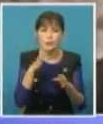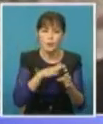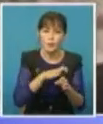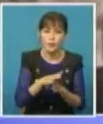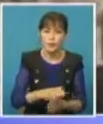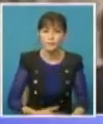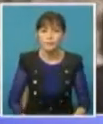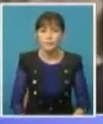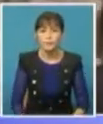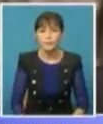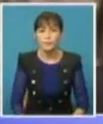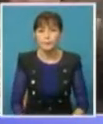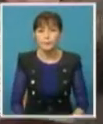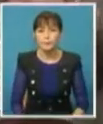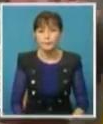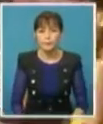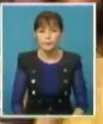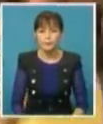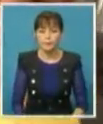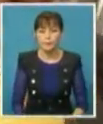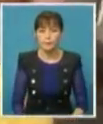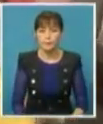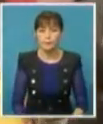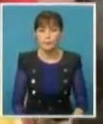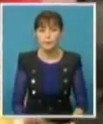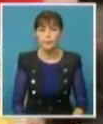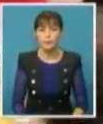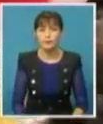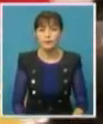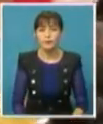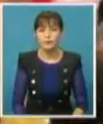ұйымдастырылмақ. Созақ ауданынан Ажар Мұңбекқызы, Бауыржан Рысбеков, Нұржан Асқаров, оңтүстік ақпарат.